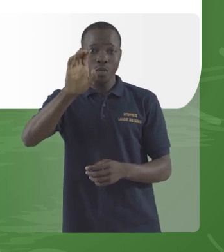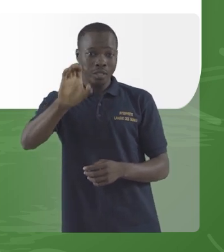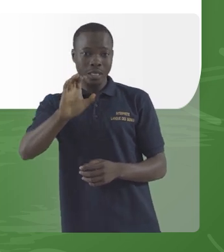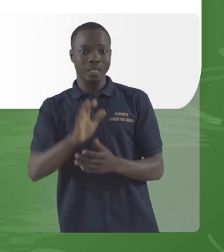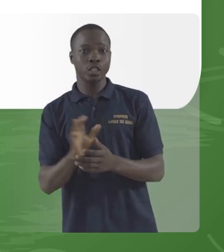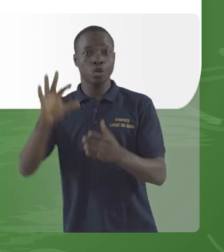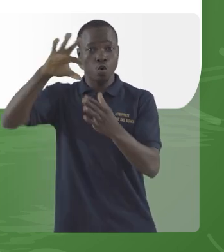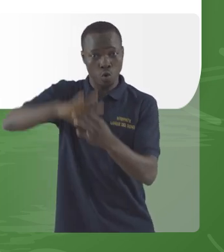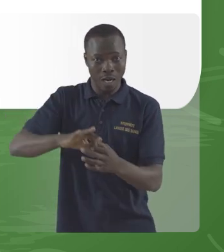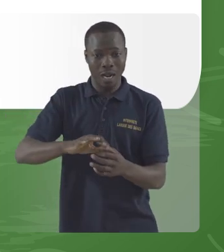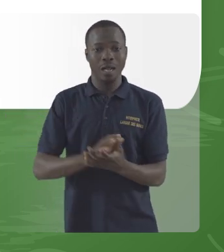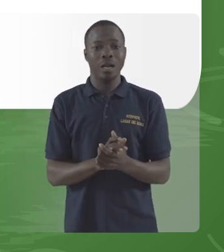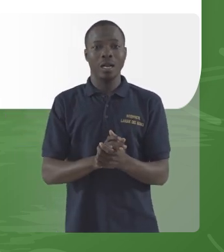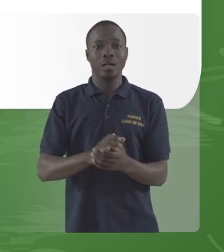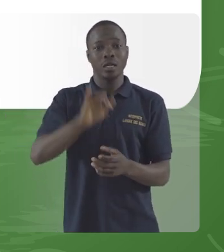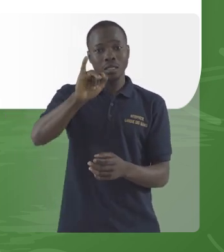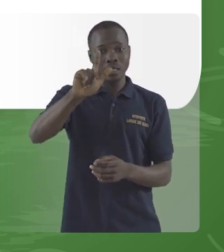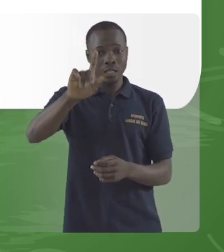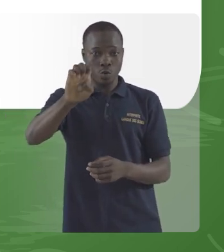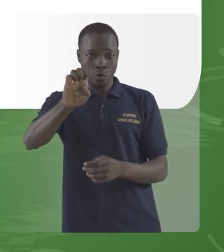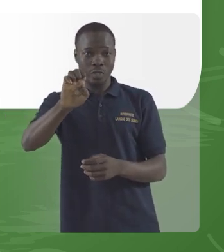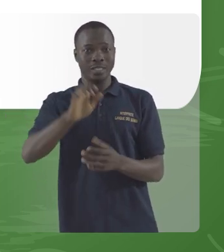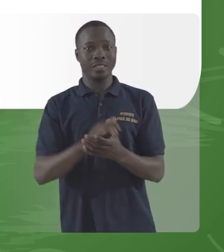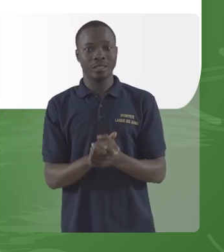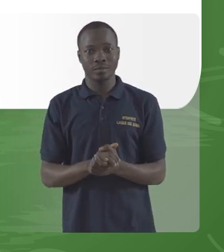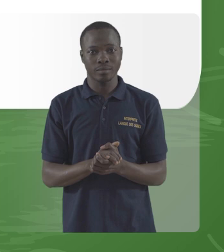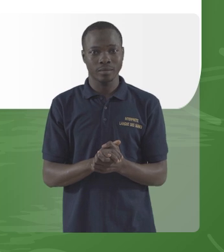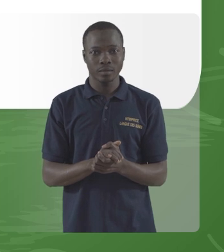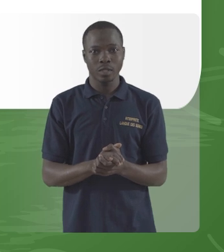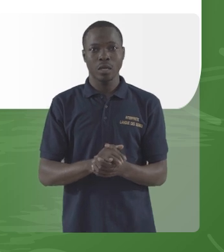AUC code pour l'isoleucine.